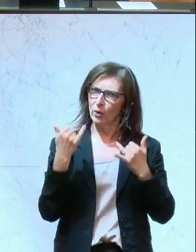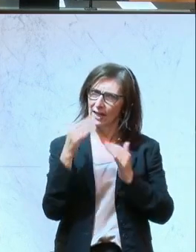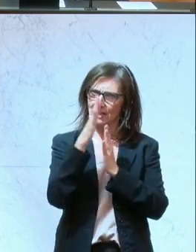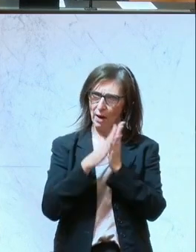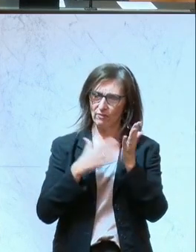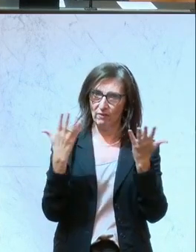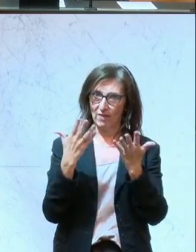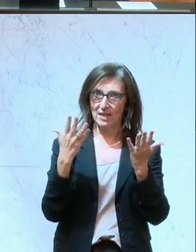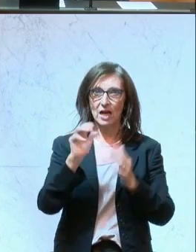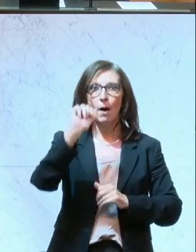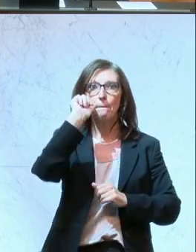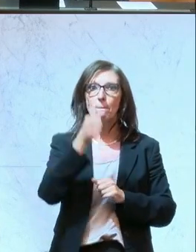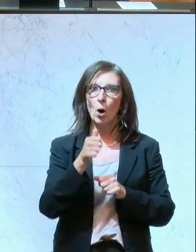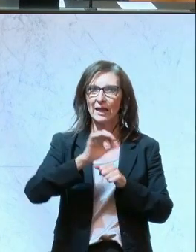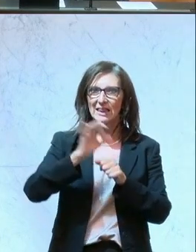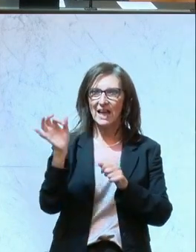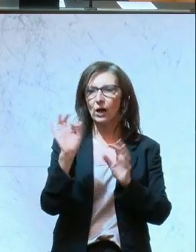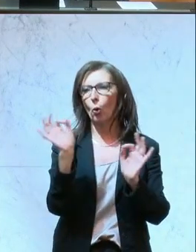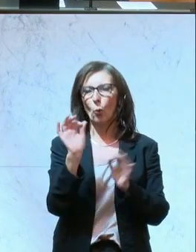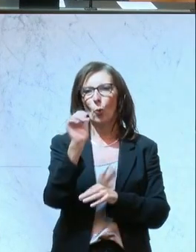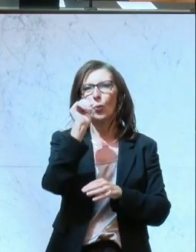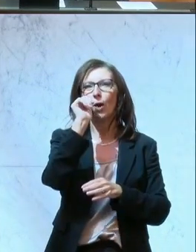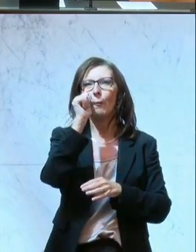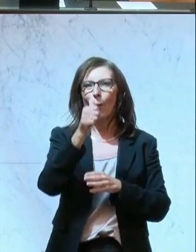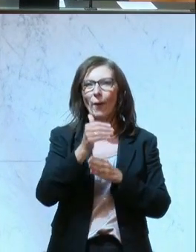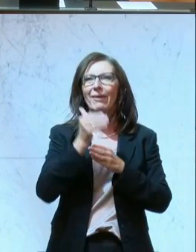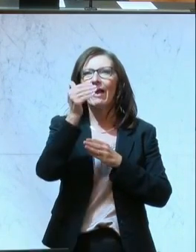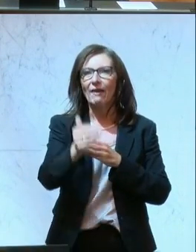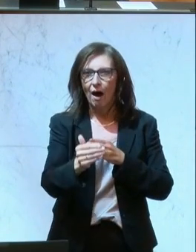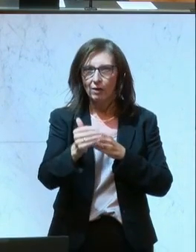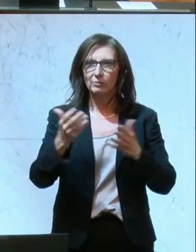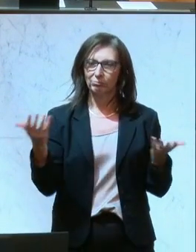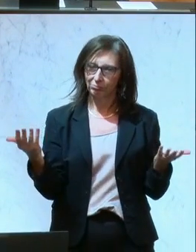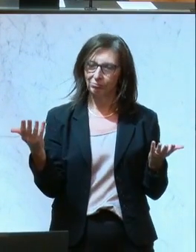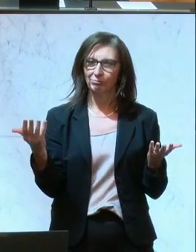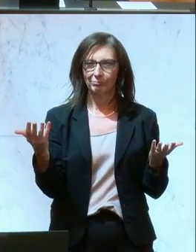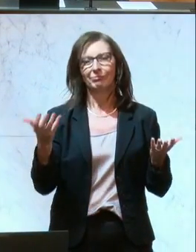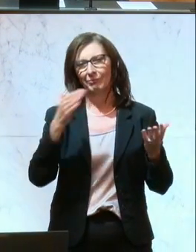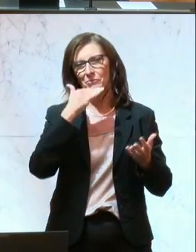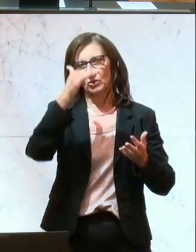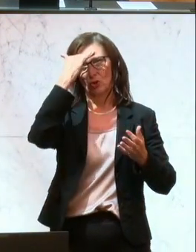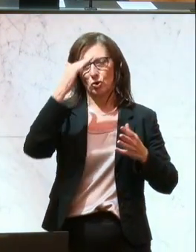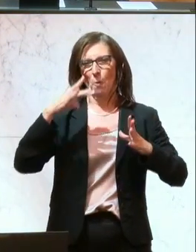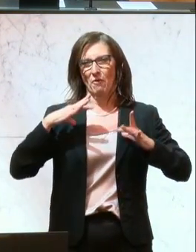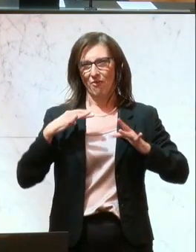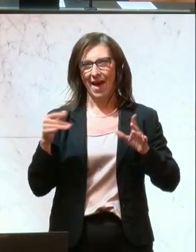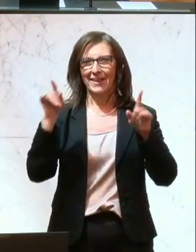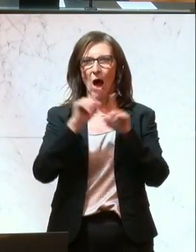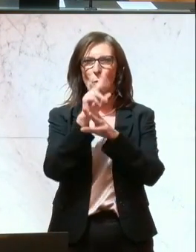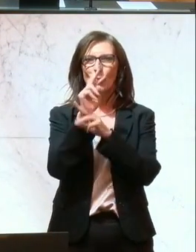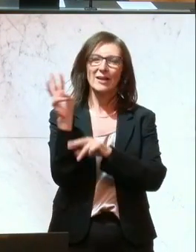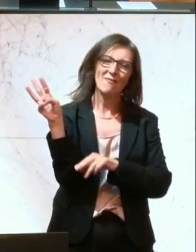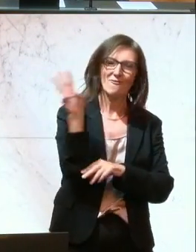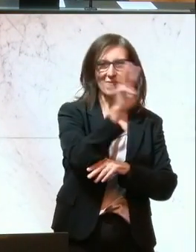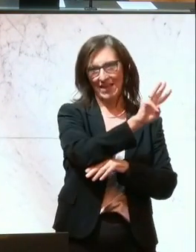dass mit dem morgigen Tag oder nach dem morgigen Tag nun auch die wohlverdienten Sommerferien im Westen Österreich starten.